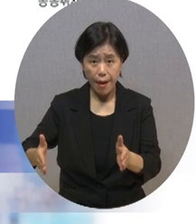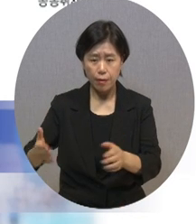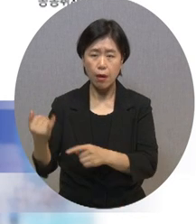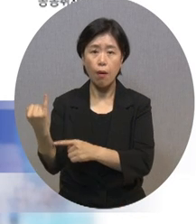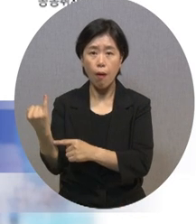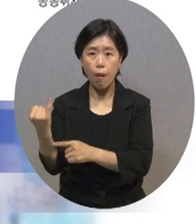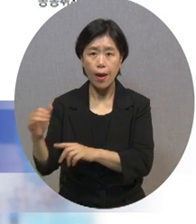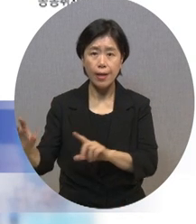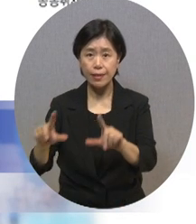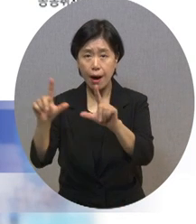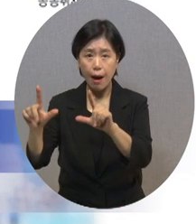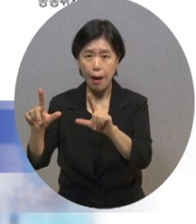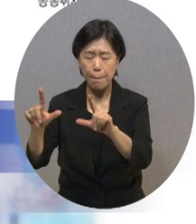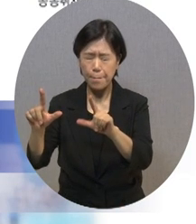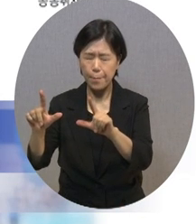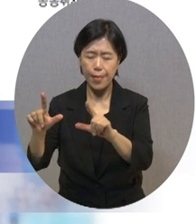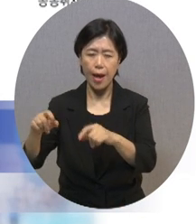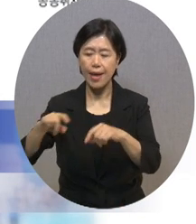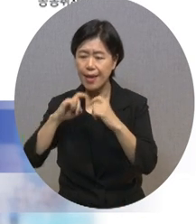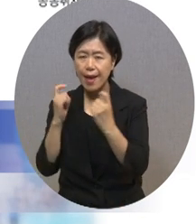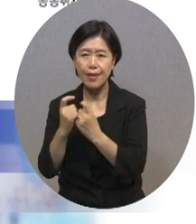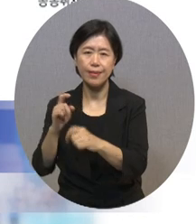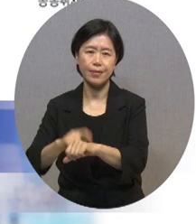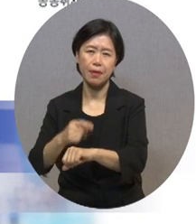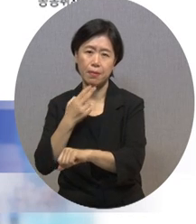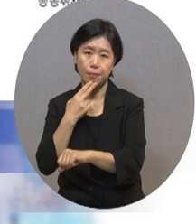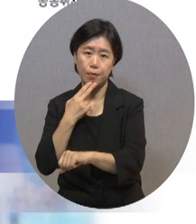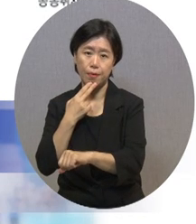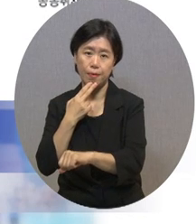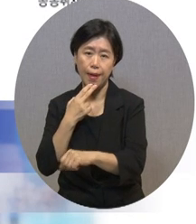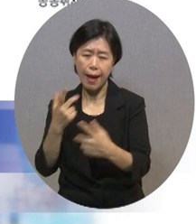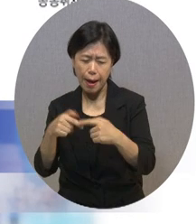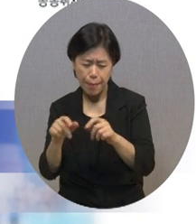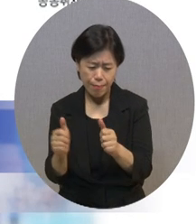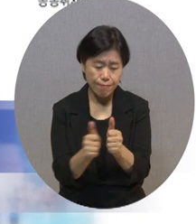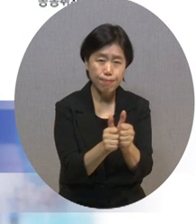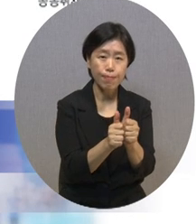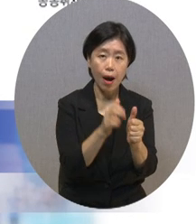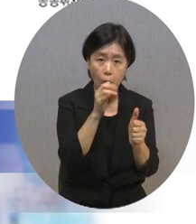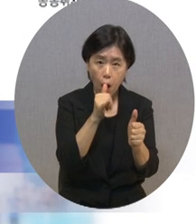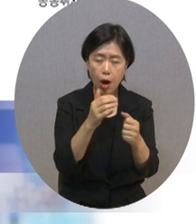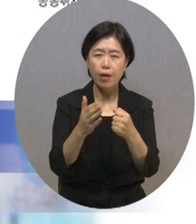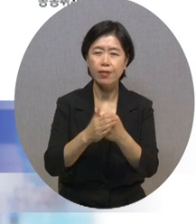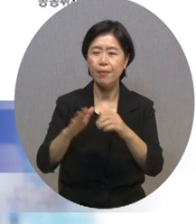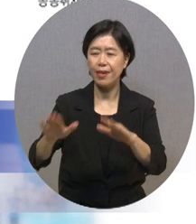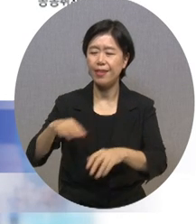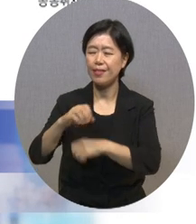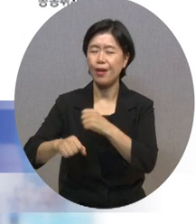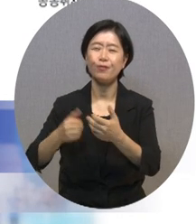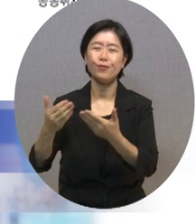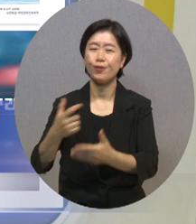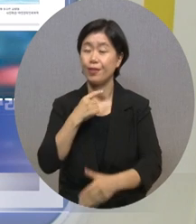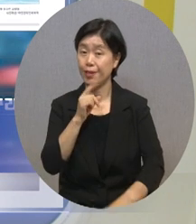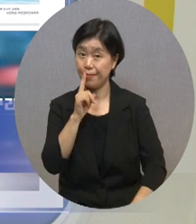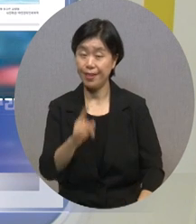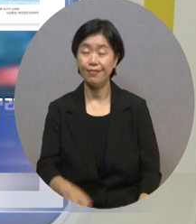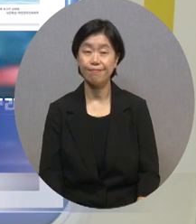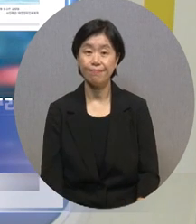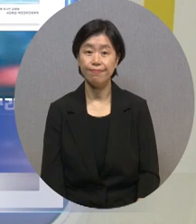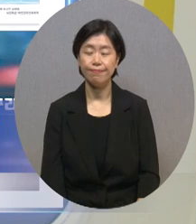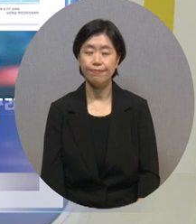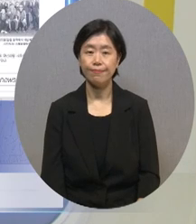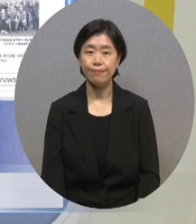포기하고 함께 온 아내에게 이제 자유의 시간을 주고 싶다는 소감을 표현하기도 했습니다